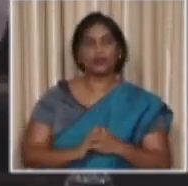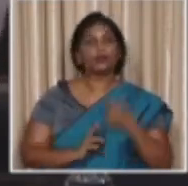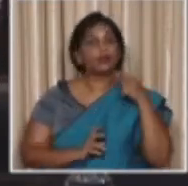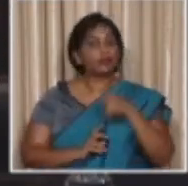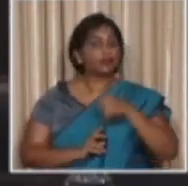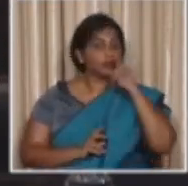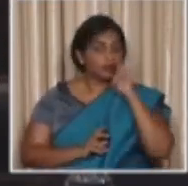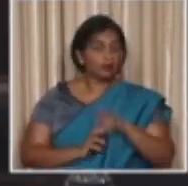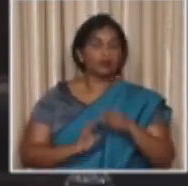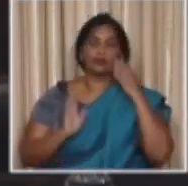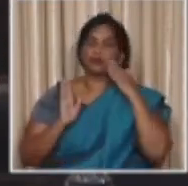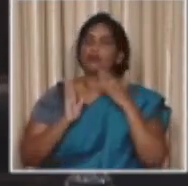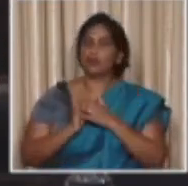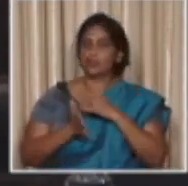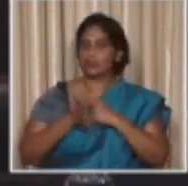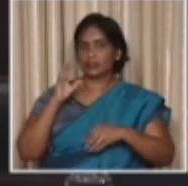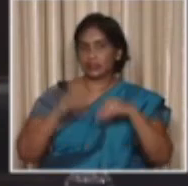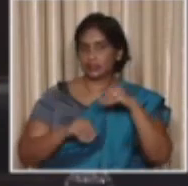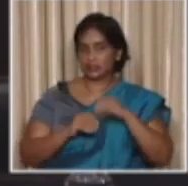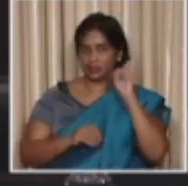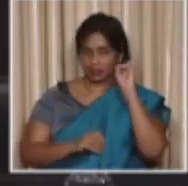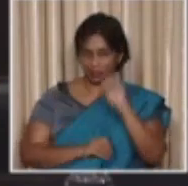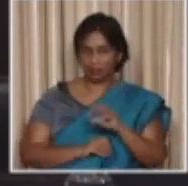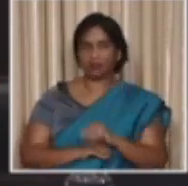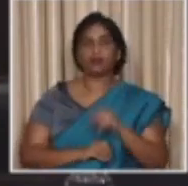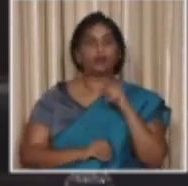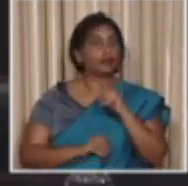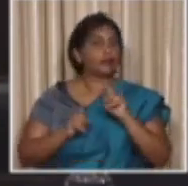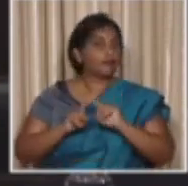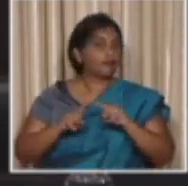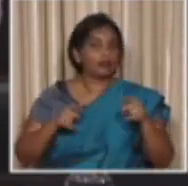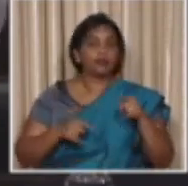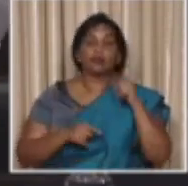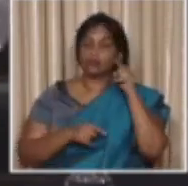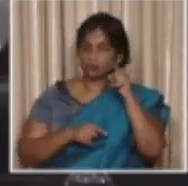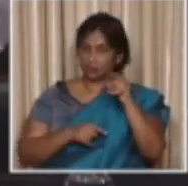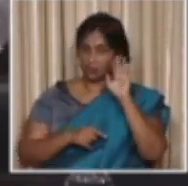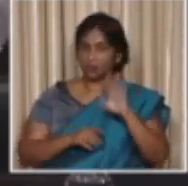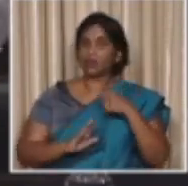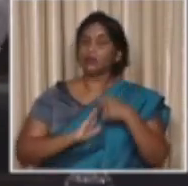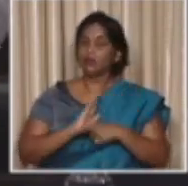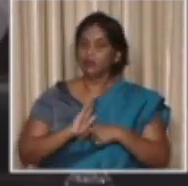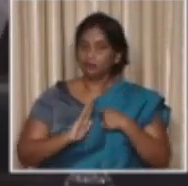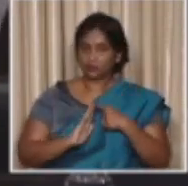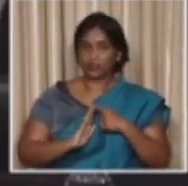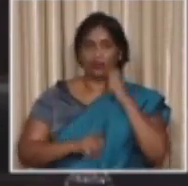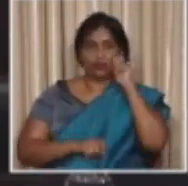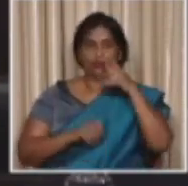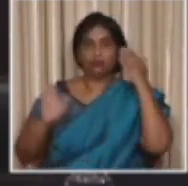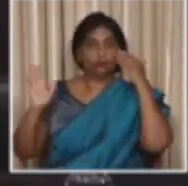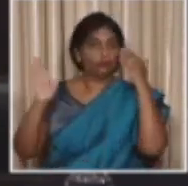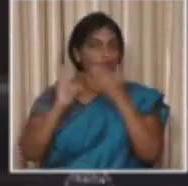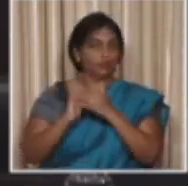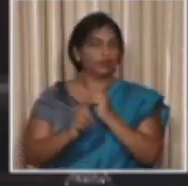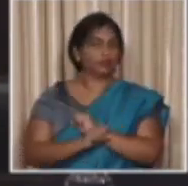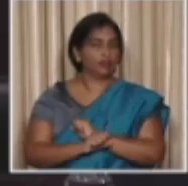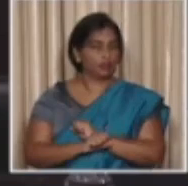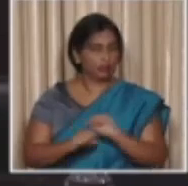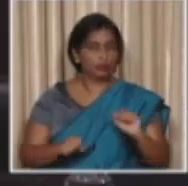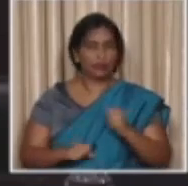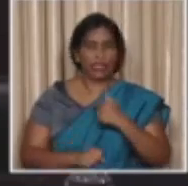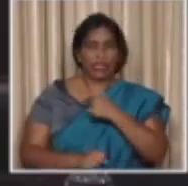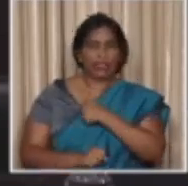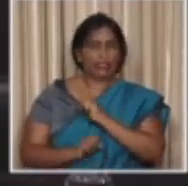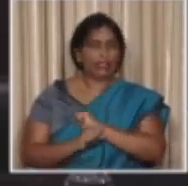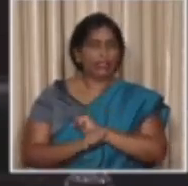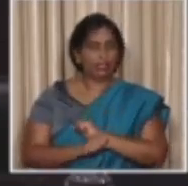අන්න ඒ අර්ථයෙන් තමයි අපි මේකට ඡන්දෙ දෙන්නේ ඒ වෙන මොකක්වත් නෙමෙයි ඔබතුමන්ලා මේ රටේ ජනතාව ගැන හිතන්නේ නැතුව හිතප්පපුවක්